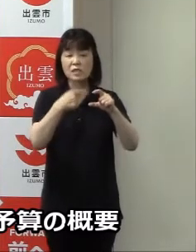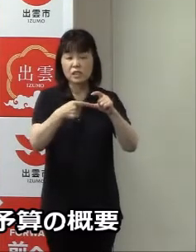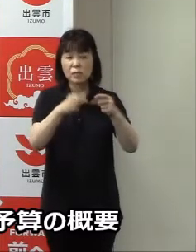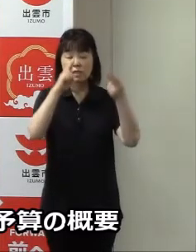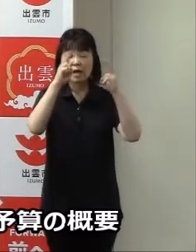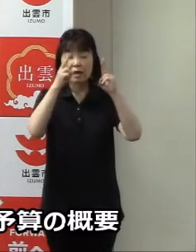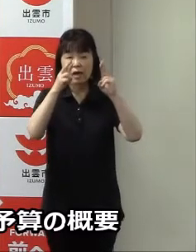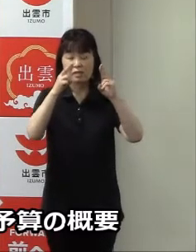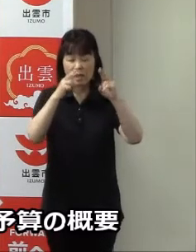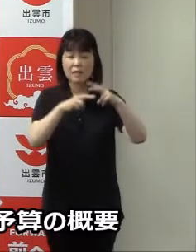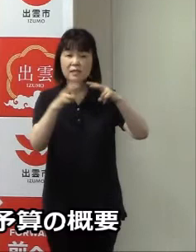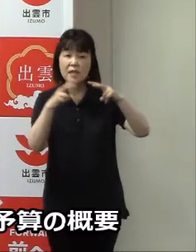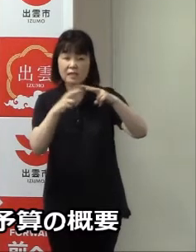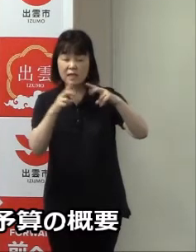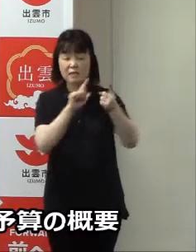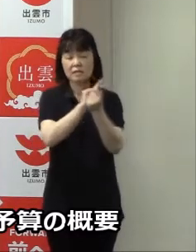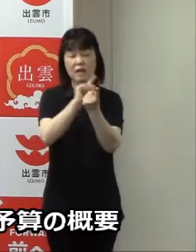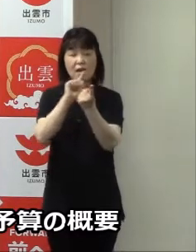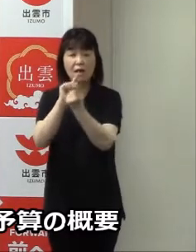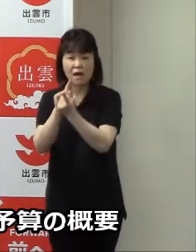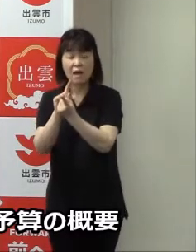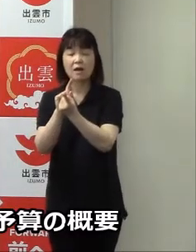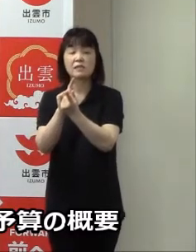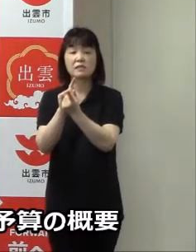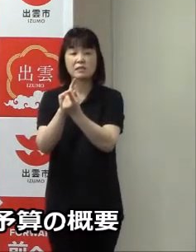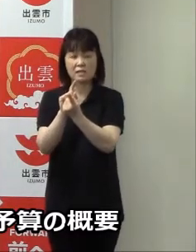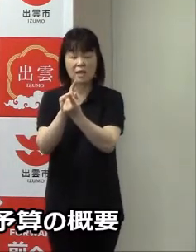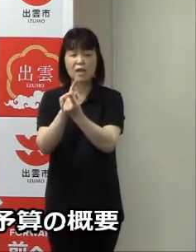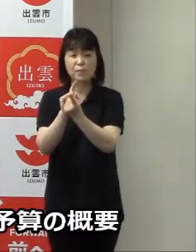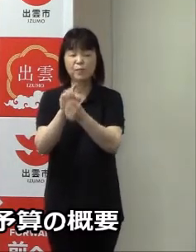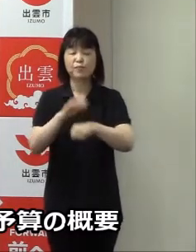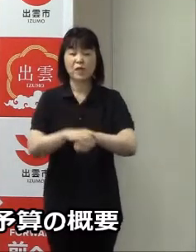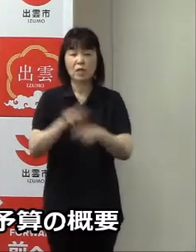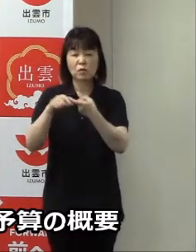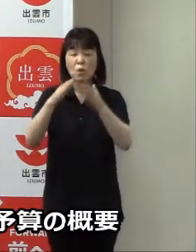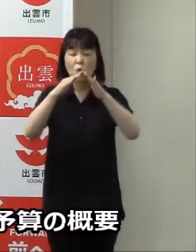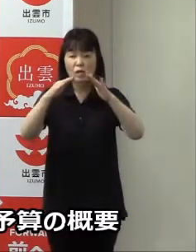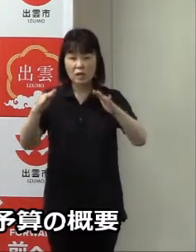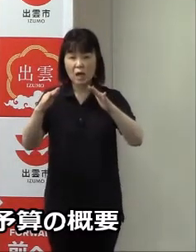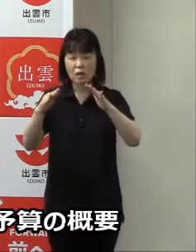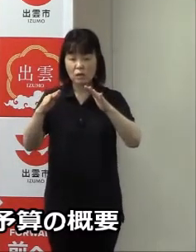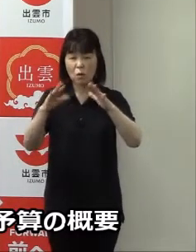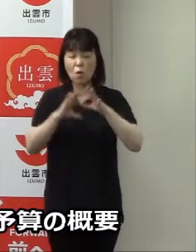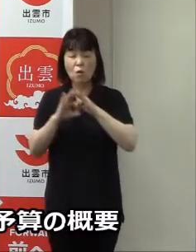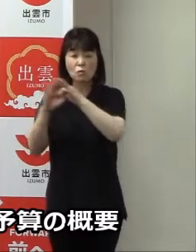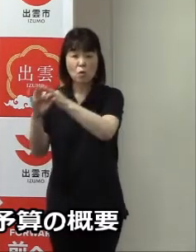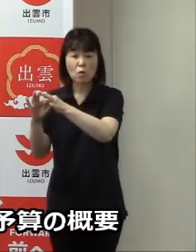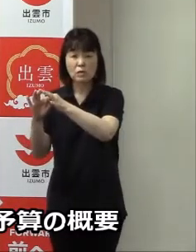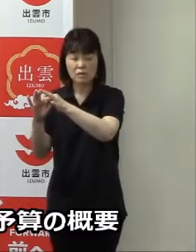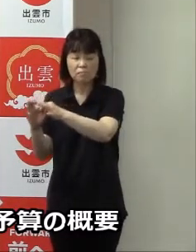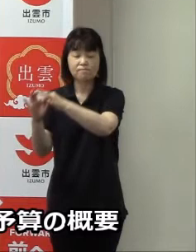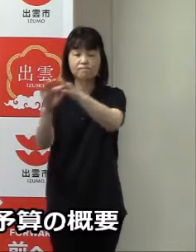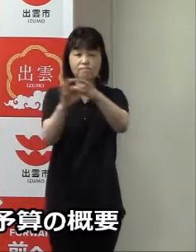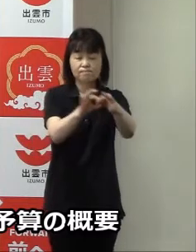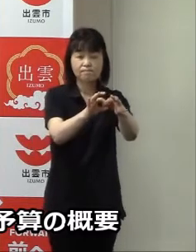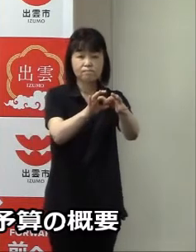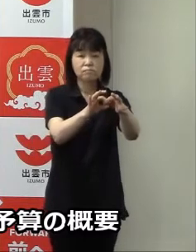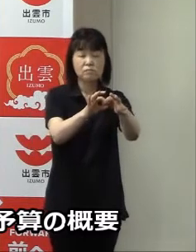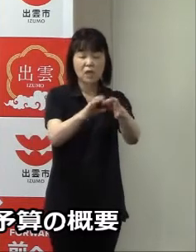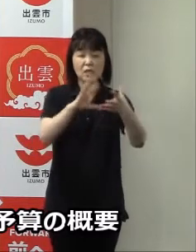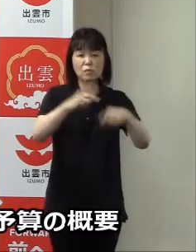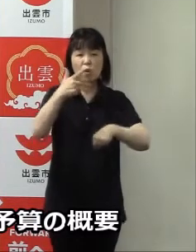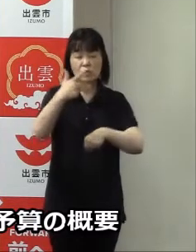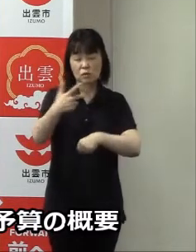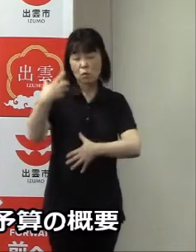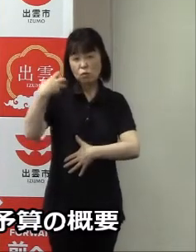畑電車沿線対策地域沿線対策協議会を通じての事業存続への支援ということで、出雲市の負担分を